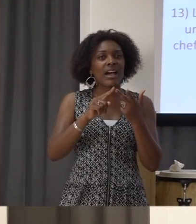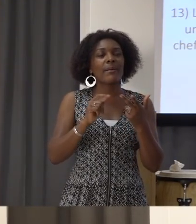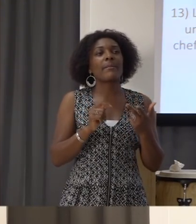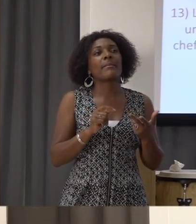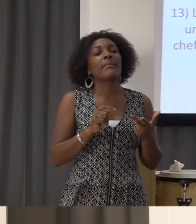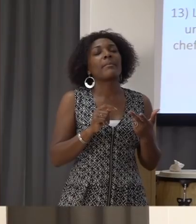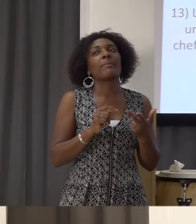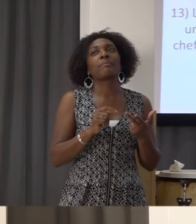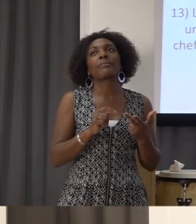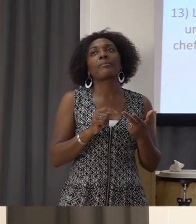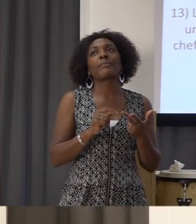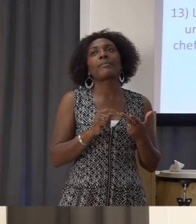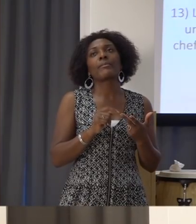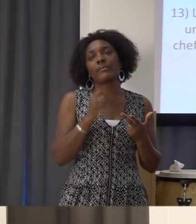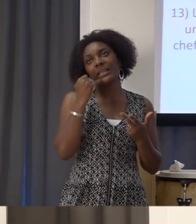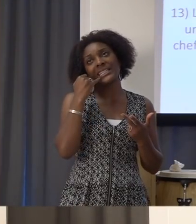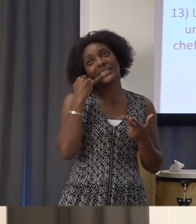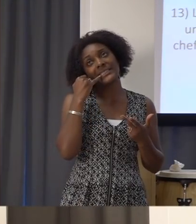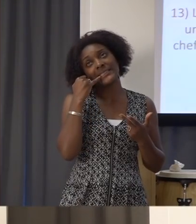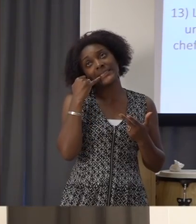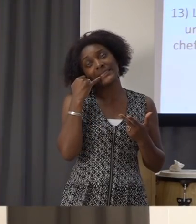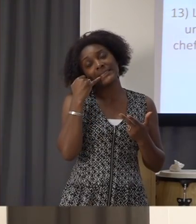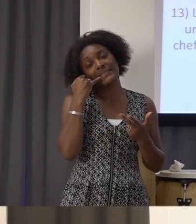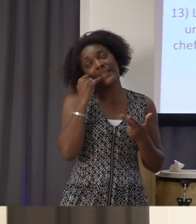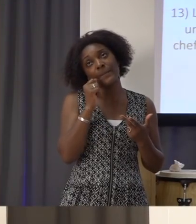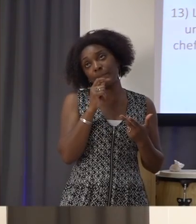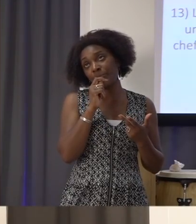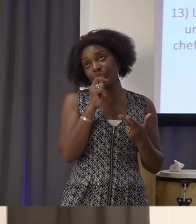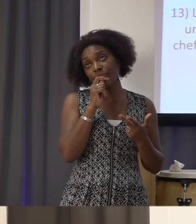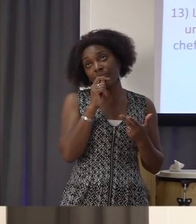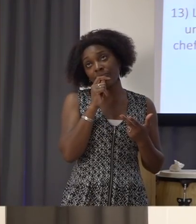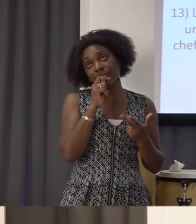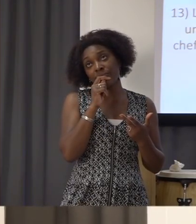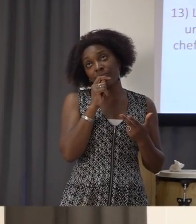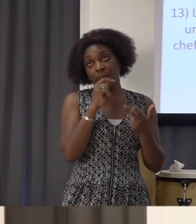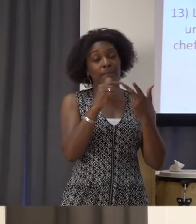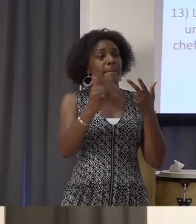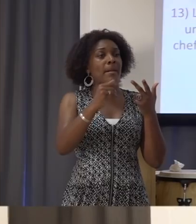ne pourra jamais produire de fruits.